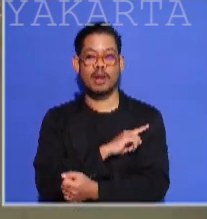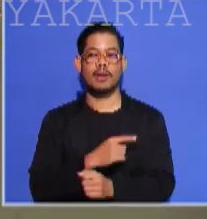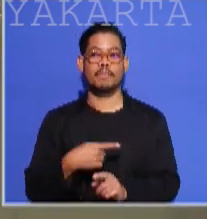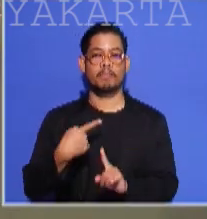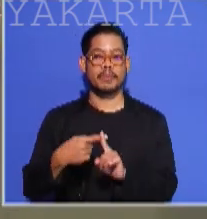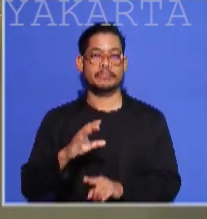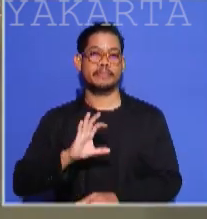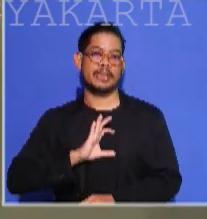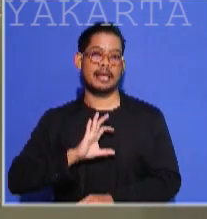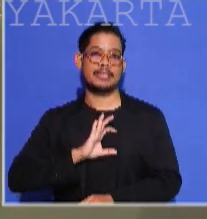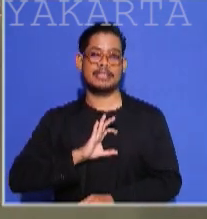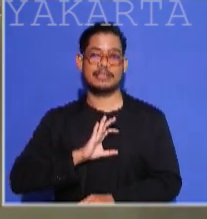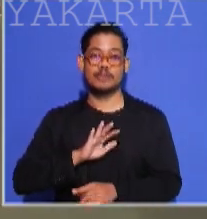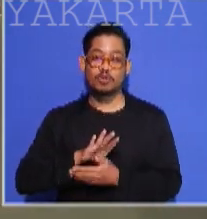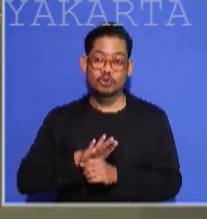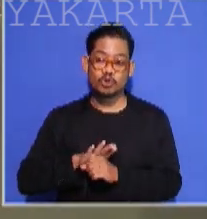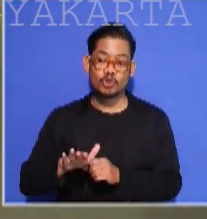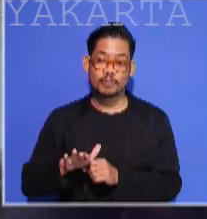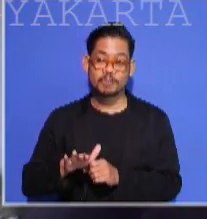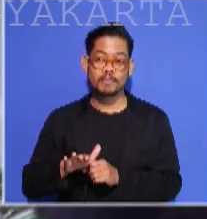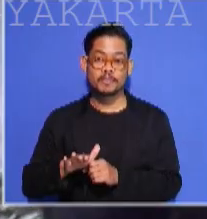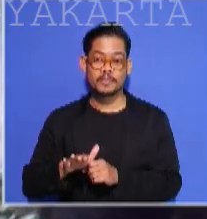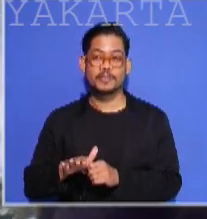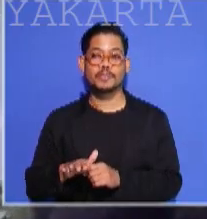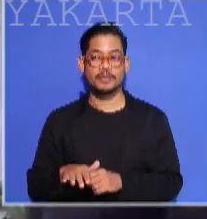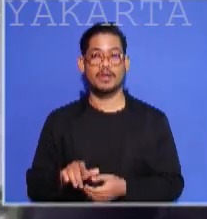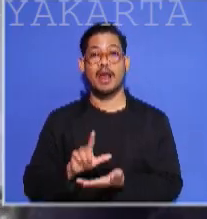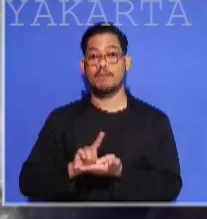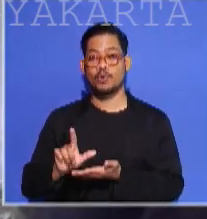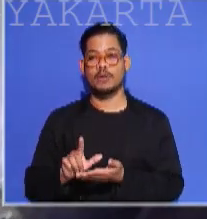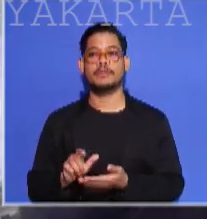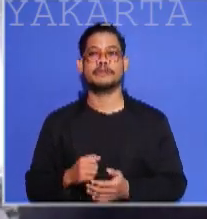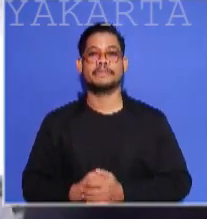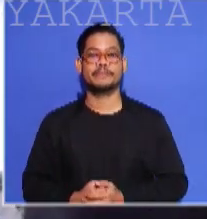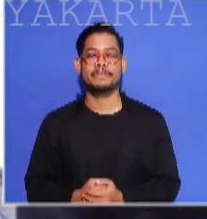Demikian, dari Gunung Kidul, Setiabudi TVRI Yogyakarta, melaporkan.